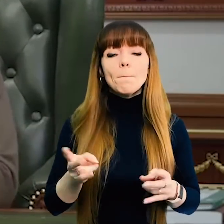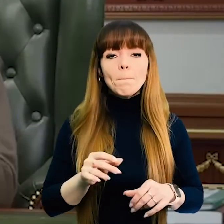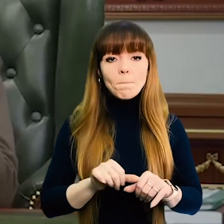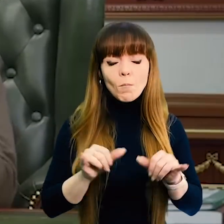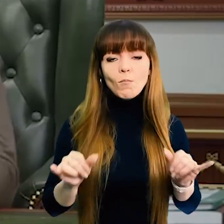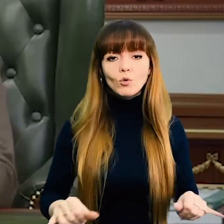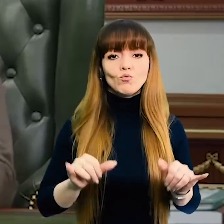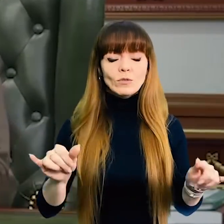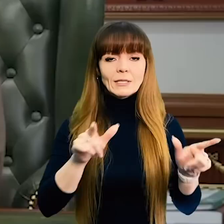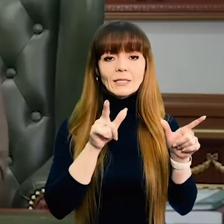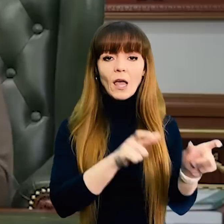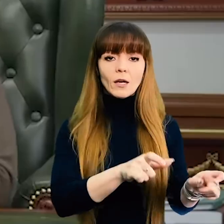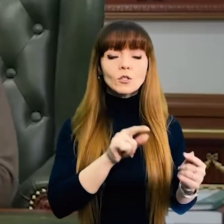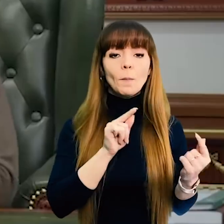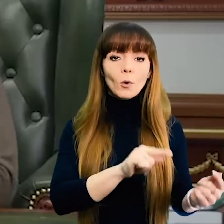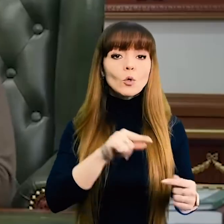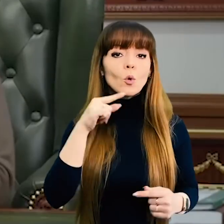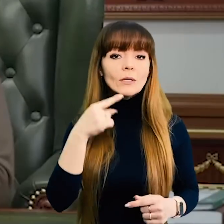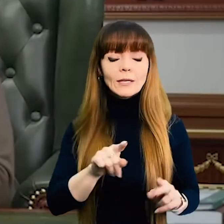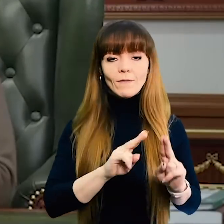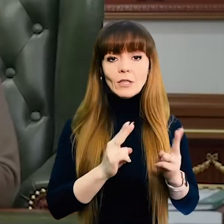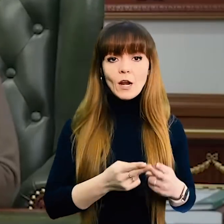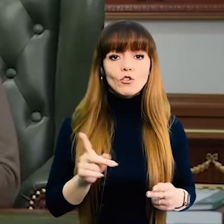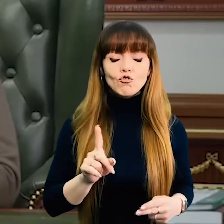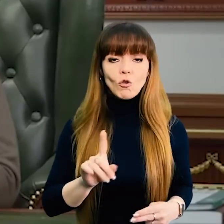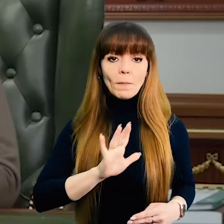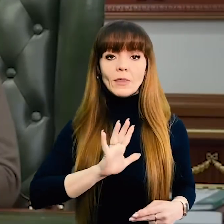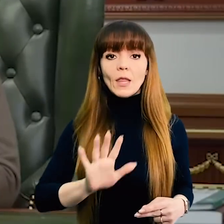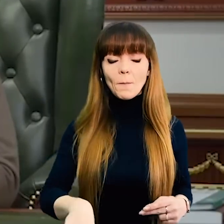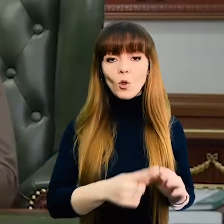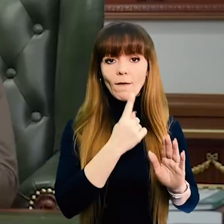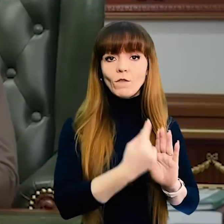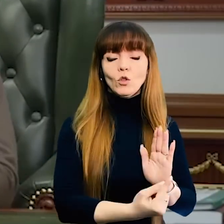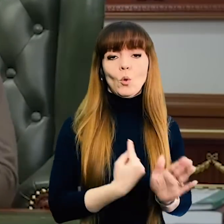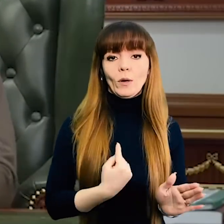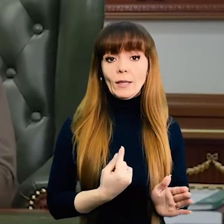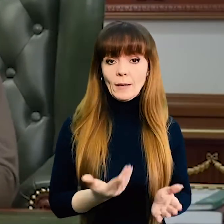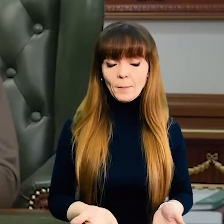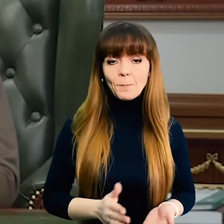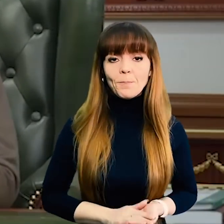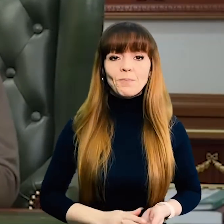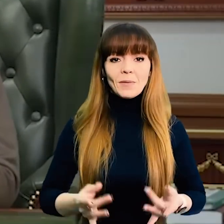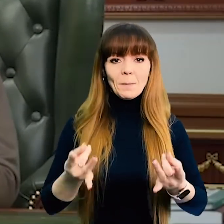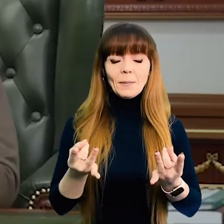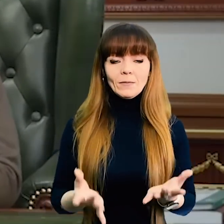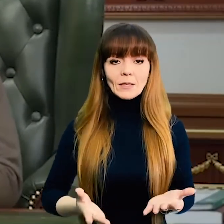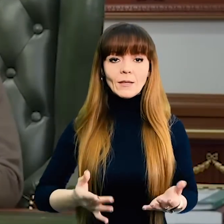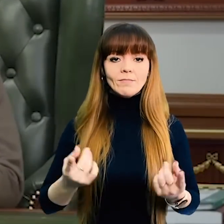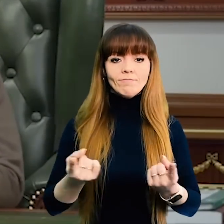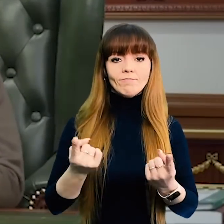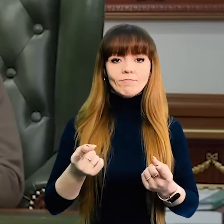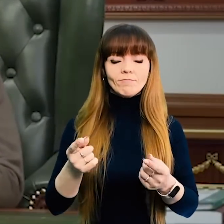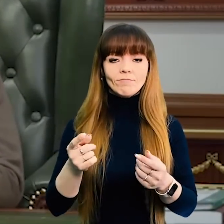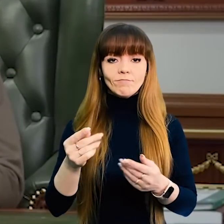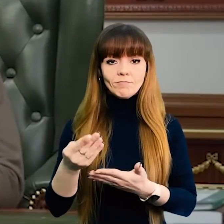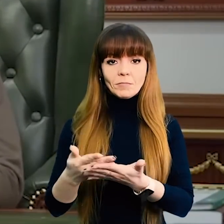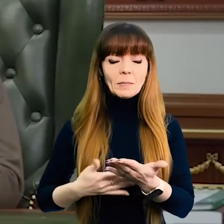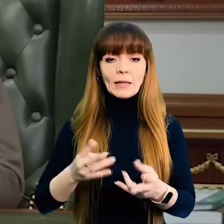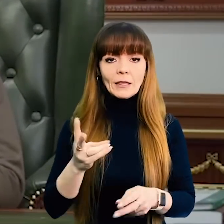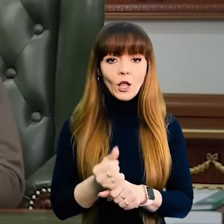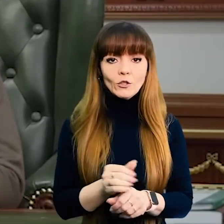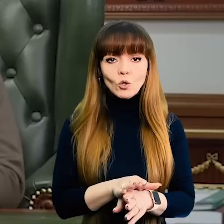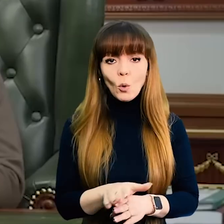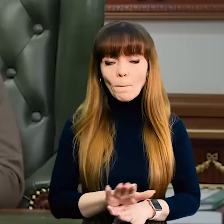потрібні потужні превентивні санкції проти Російської Федерації, щоб не було вторгнення. Превентивний пакет